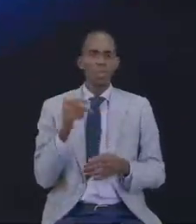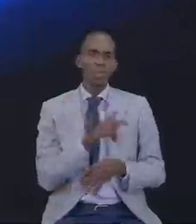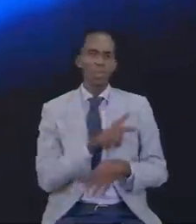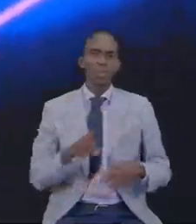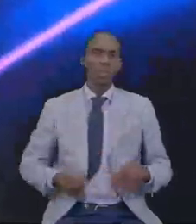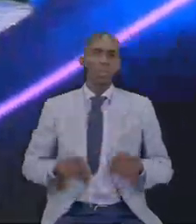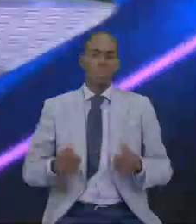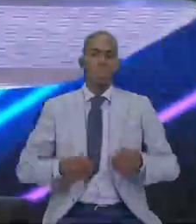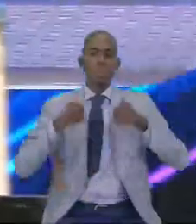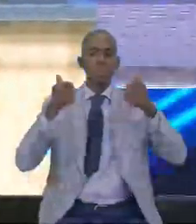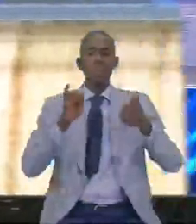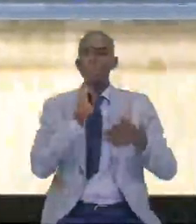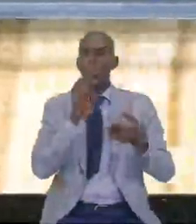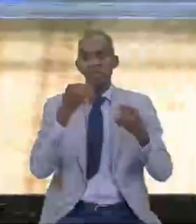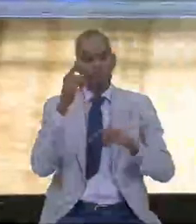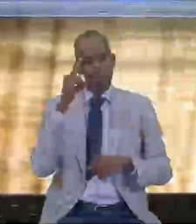toi.